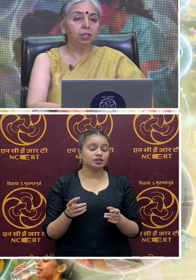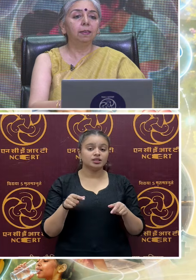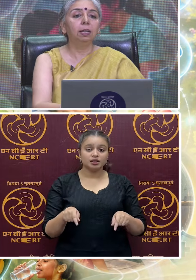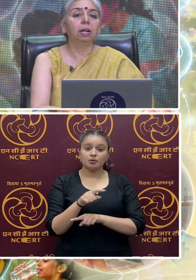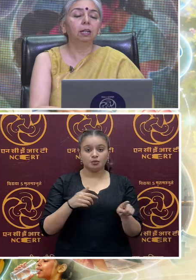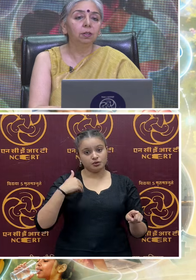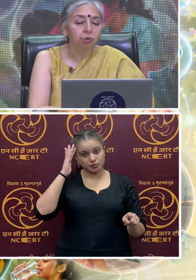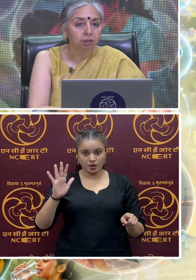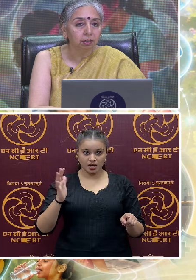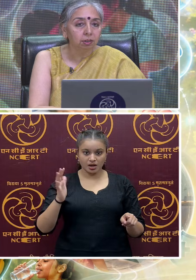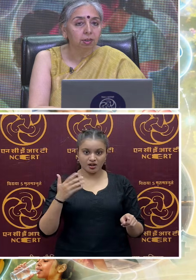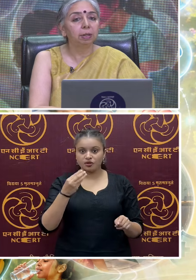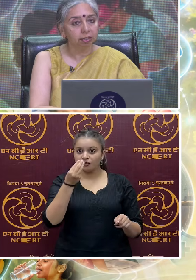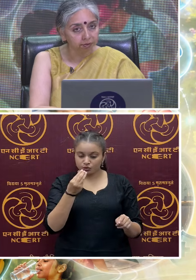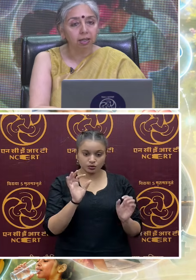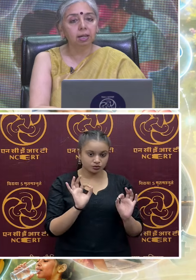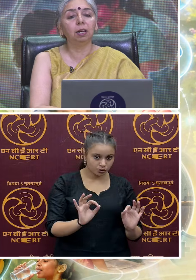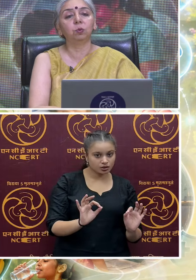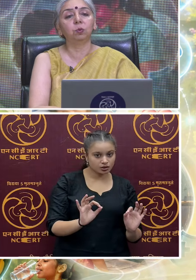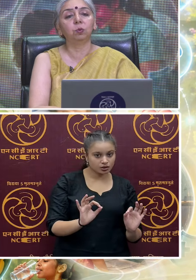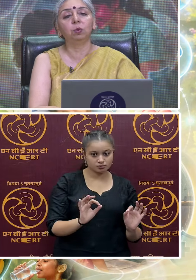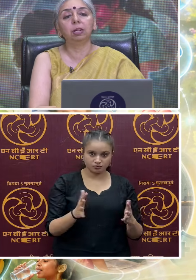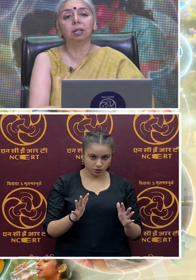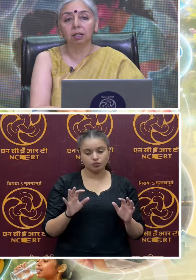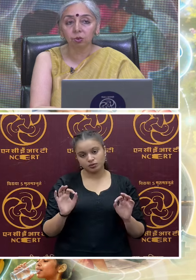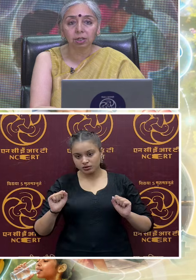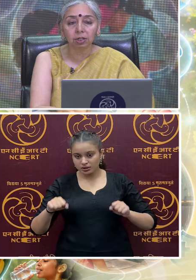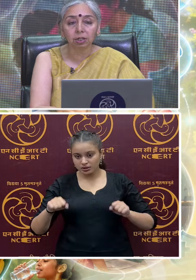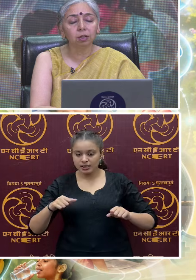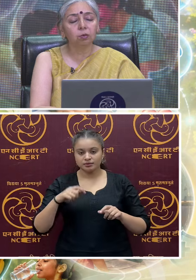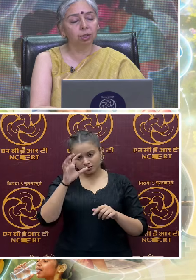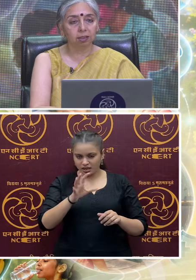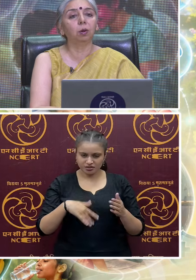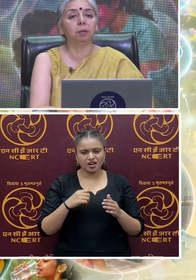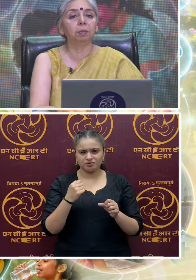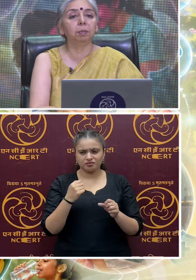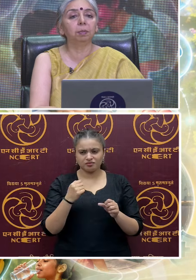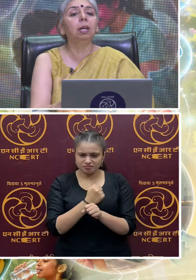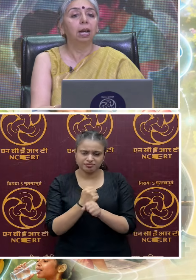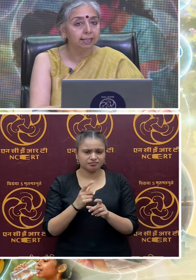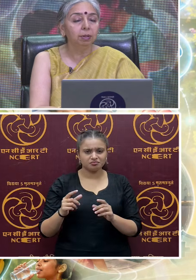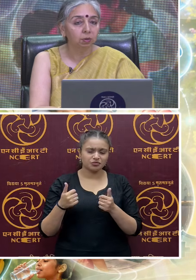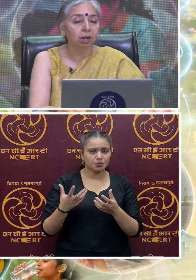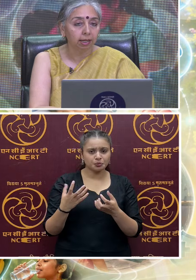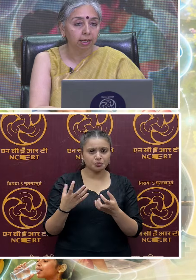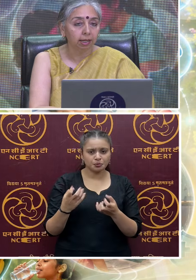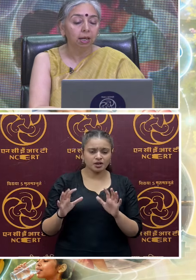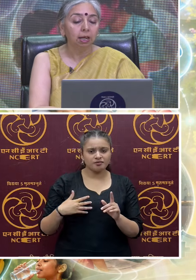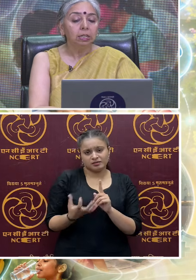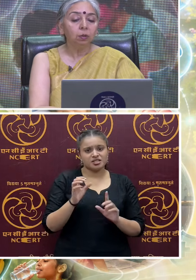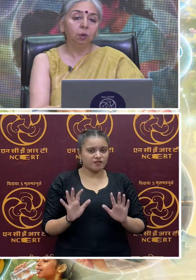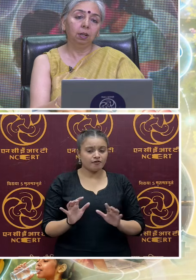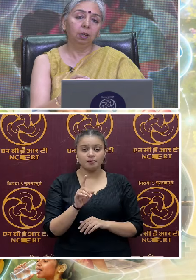ये जानते हैं कि अंडर न्यूट्रिशन हमारे कंट्री में है, हम उसको ठीक करने की कोशिश कर रहे हैं, कुछ हद तक बहुत हमें हासिल भी हुआ है।